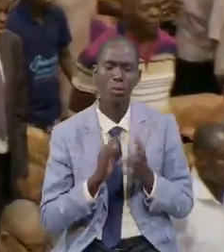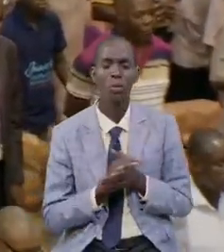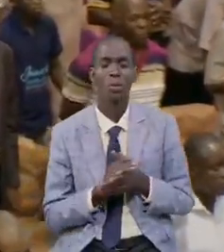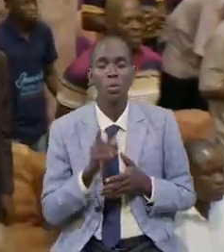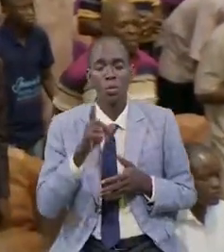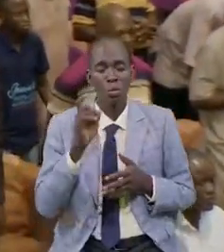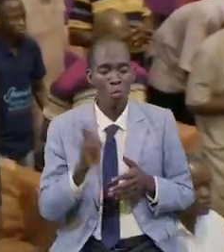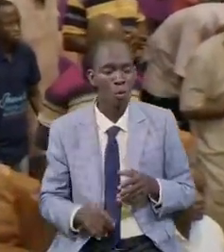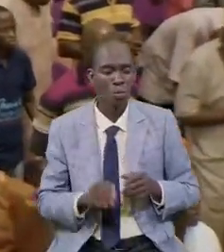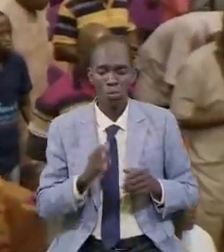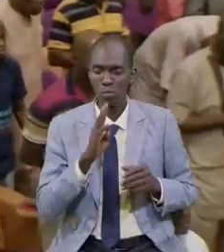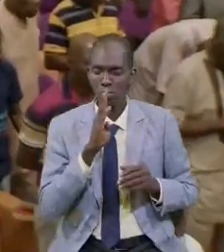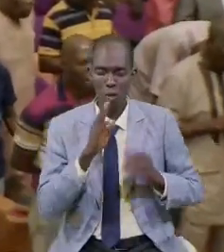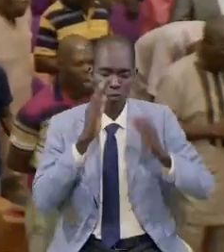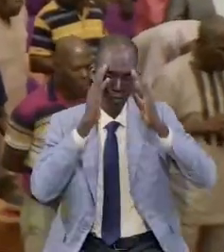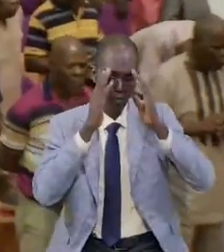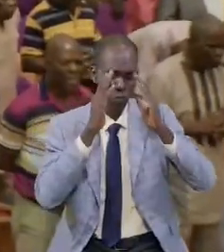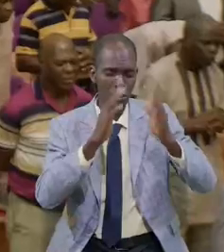soyez ferme.